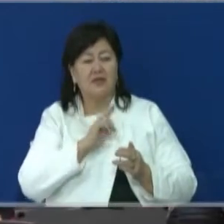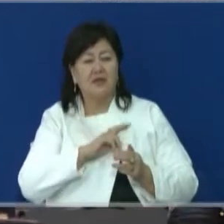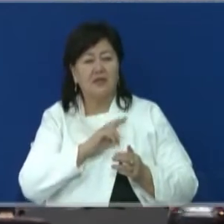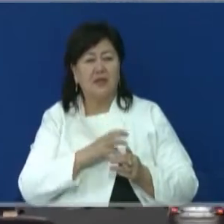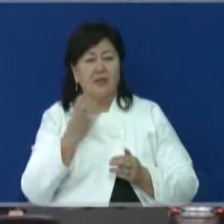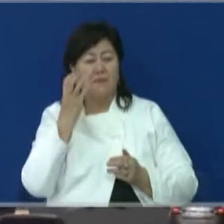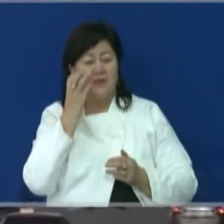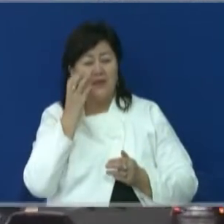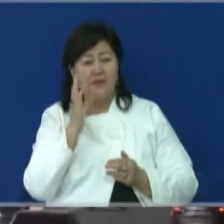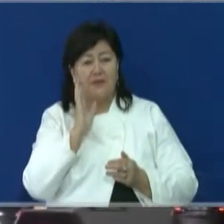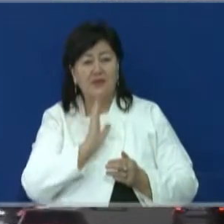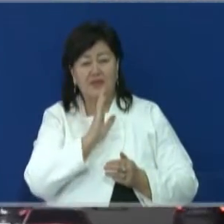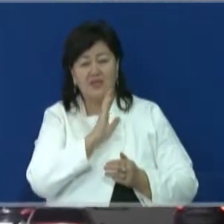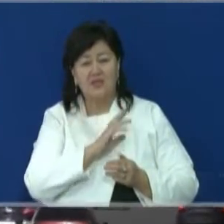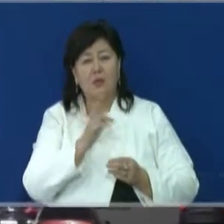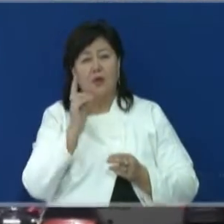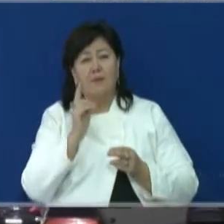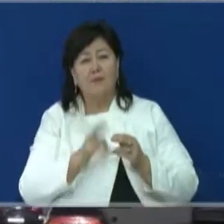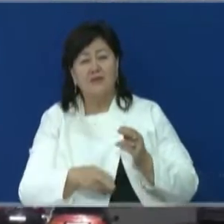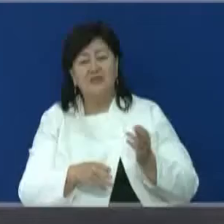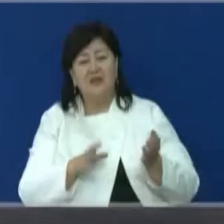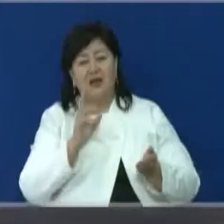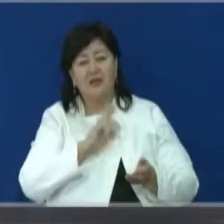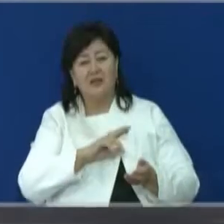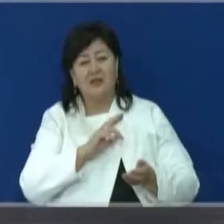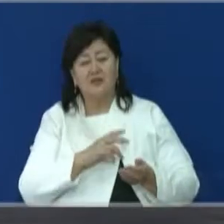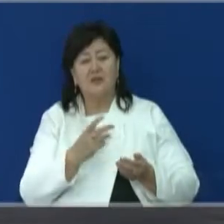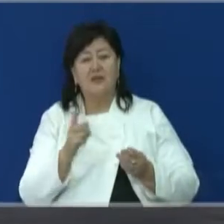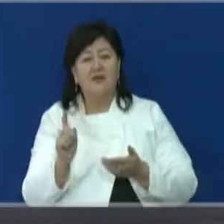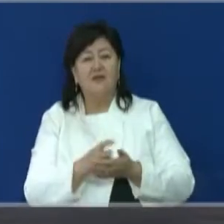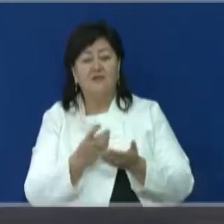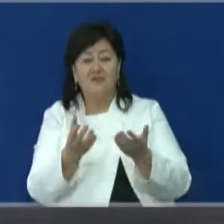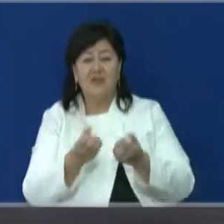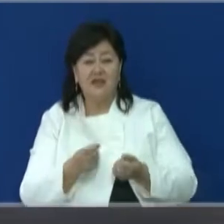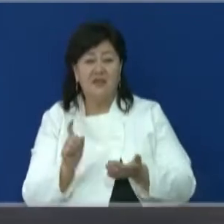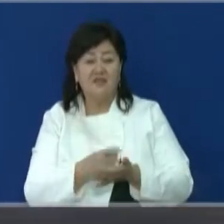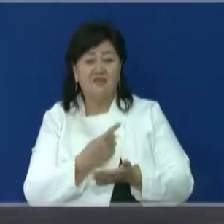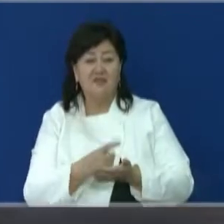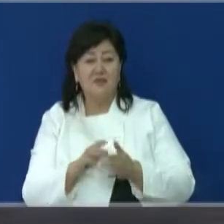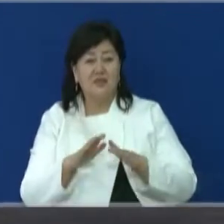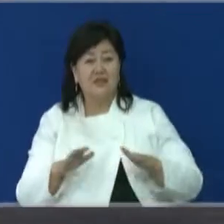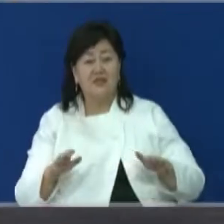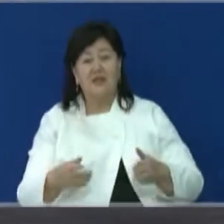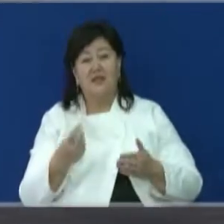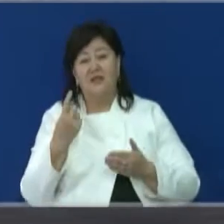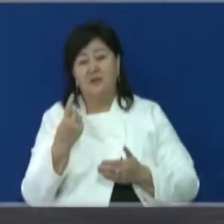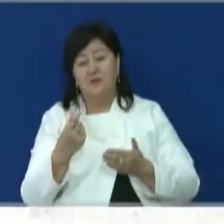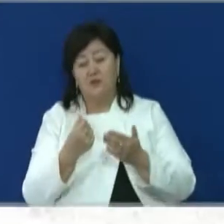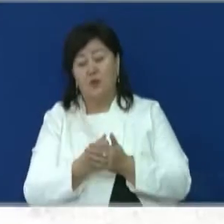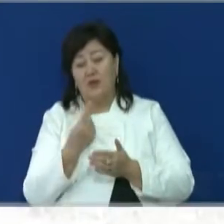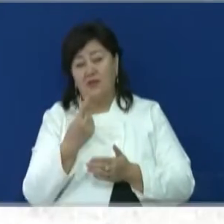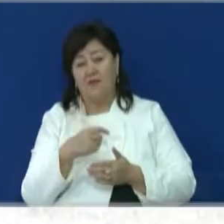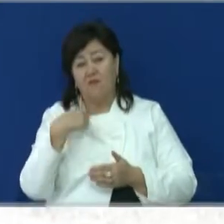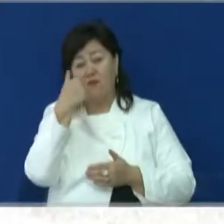жүктілікке және босануға байланысты табысы мен жаңа туған баланы асырап алуға байланысты табысынан және 1 жасқа толғанға дейін бала